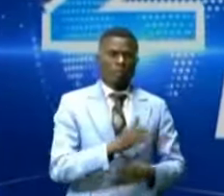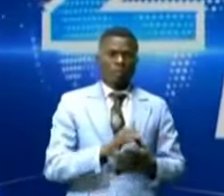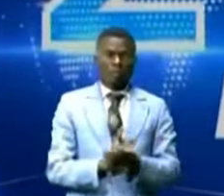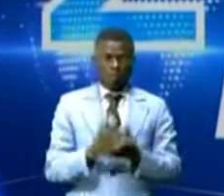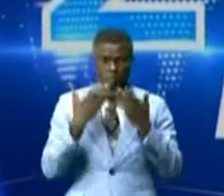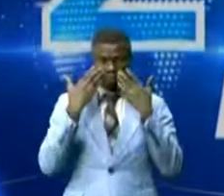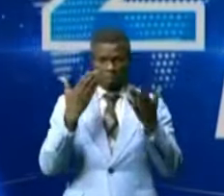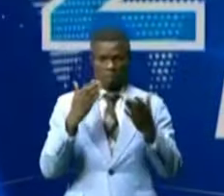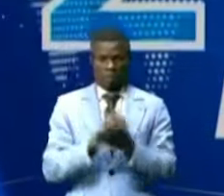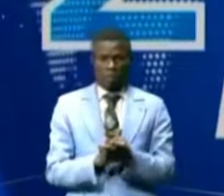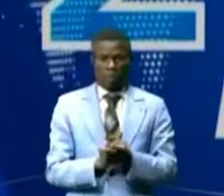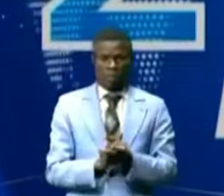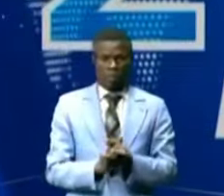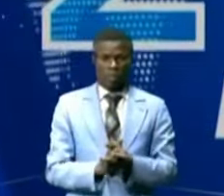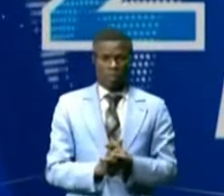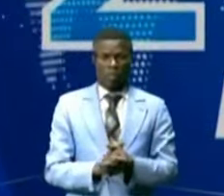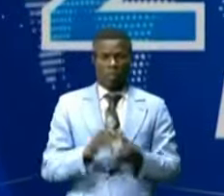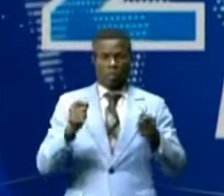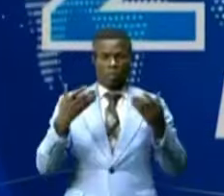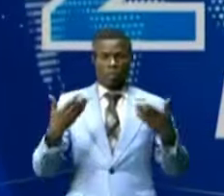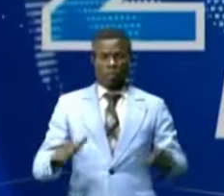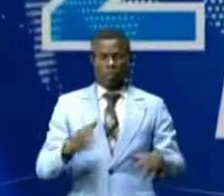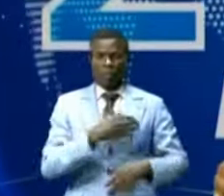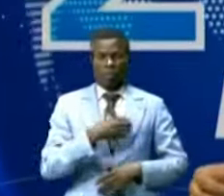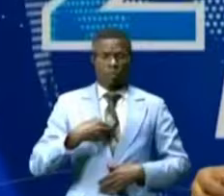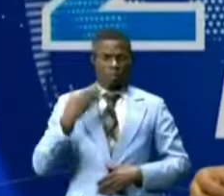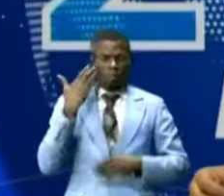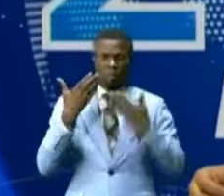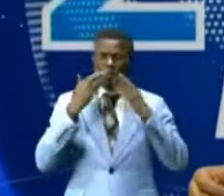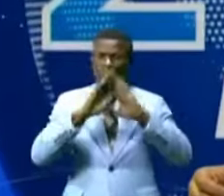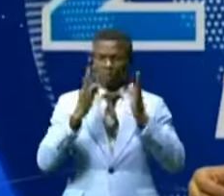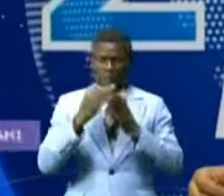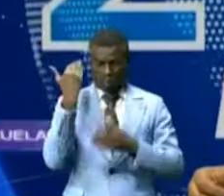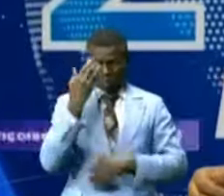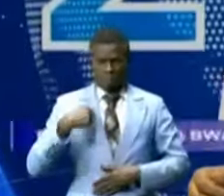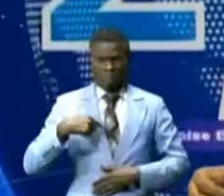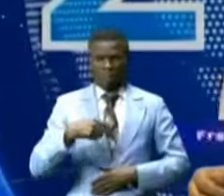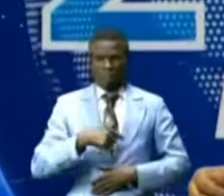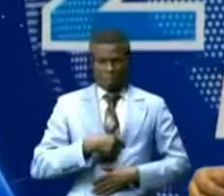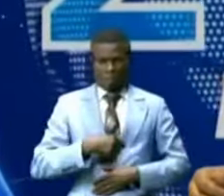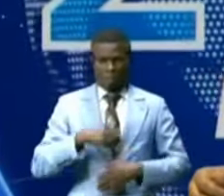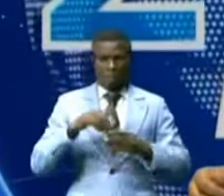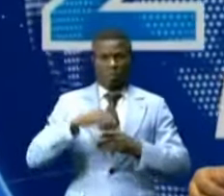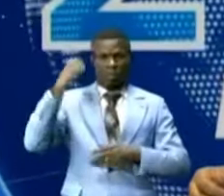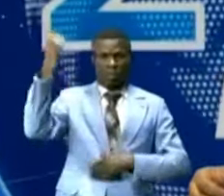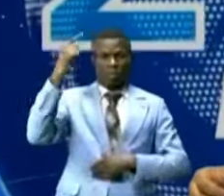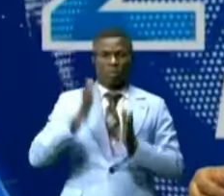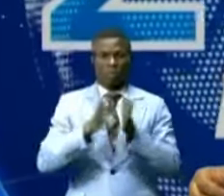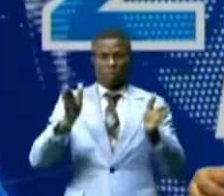Voilà, nous on ne poursuit pas. Ce journal est terminé, madame, messieurs. Merci de l'avoir suivi à travers le monde.